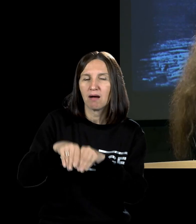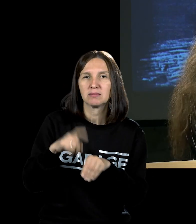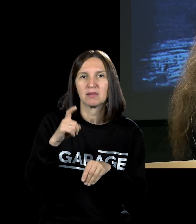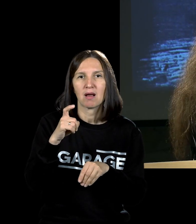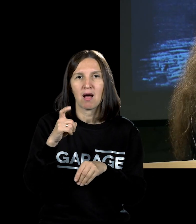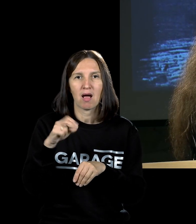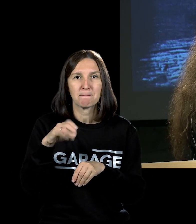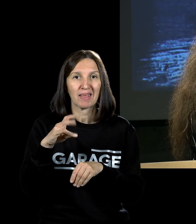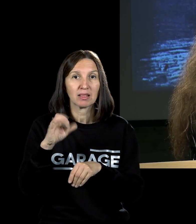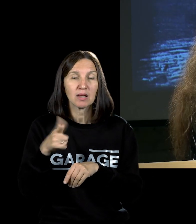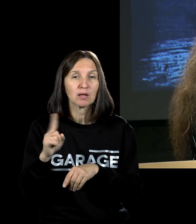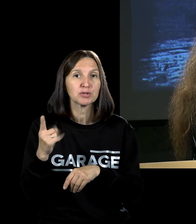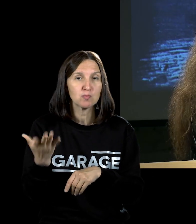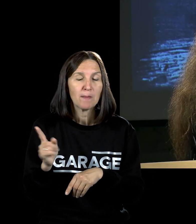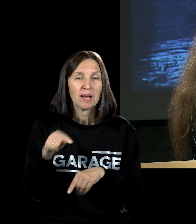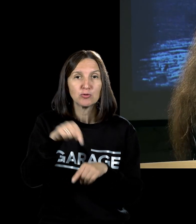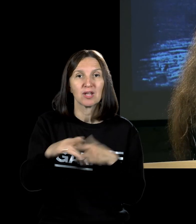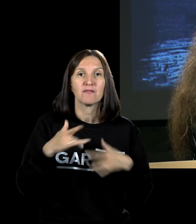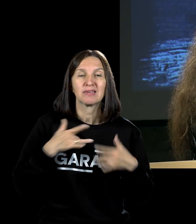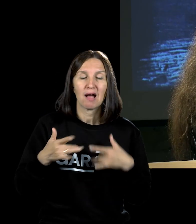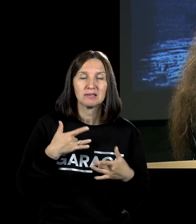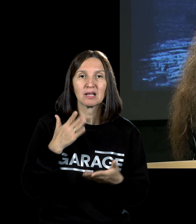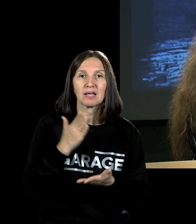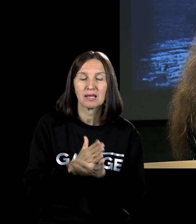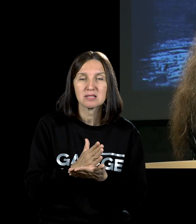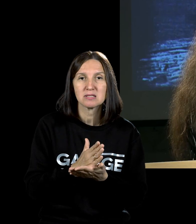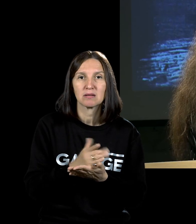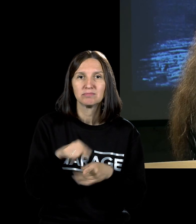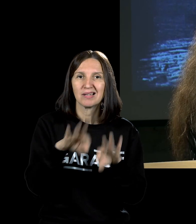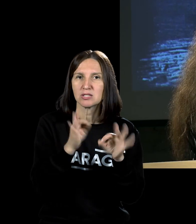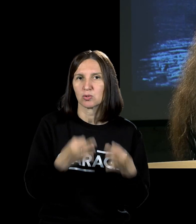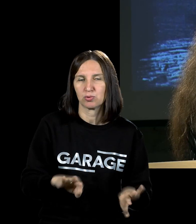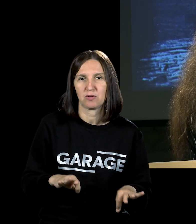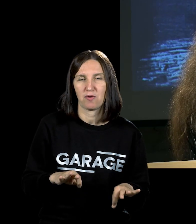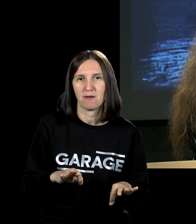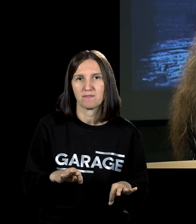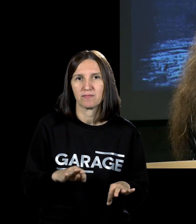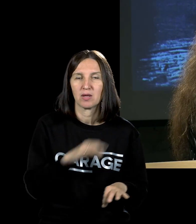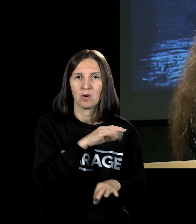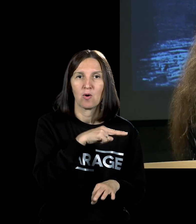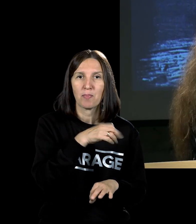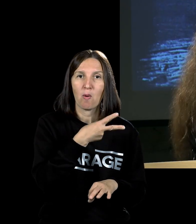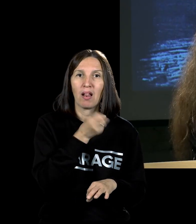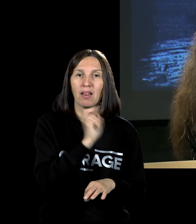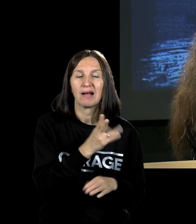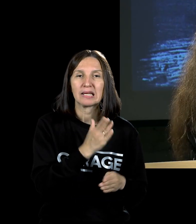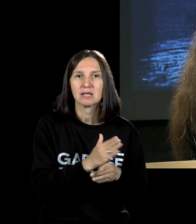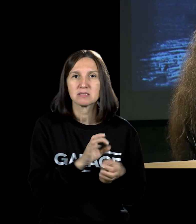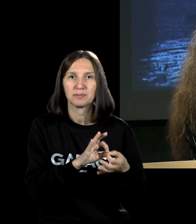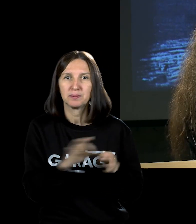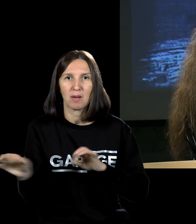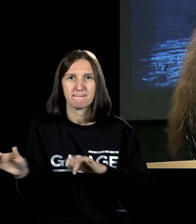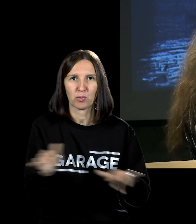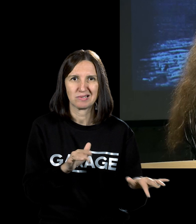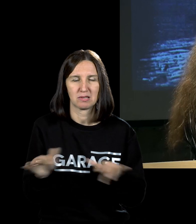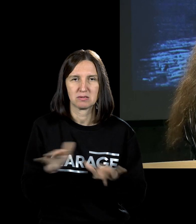потому что в театре есть, вот, собственно говоря, то, что его интересовало в искусстве, то, что интересовало у Поллока, есть вот это самое, есть процесс,